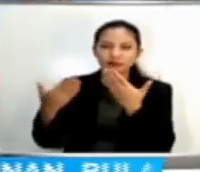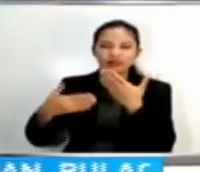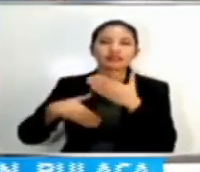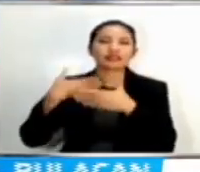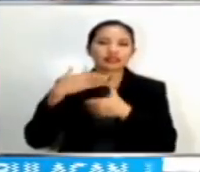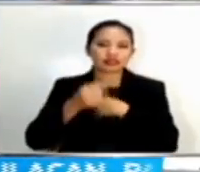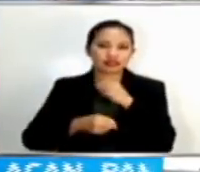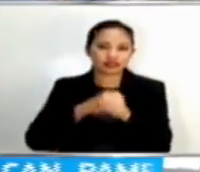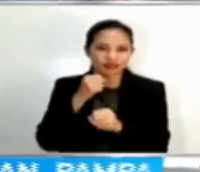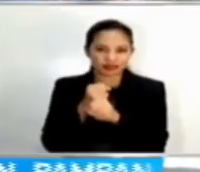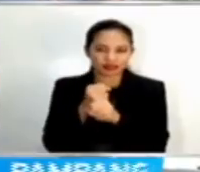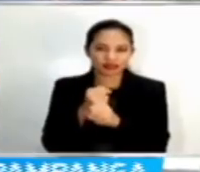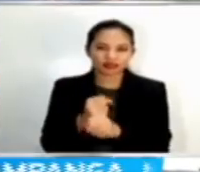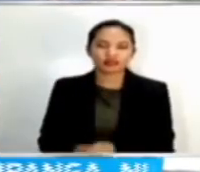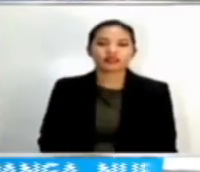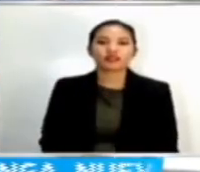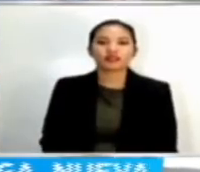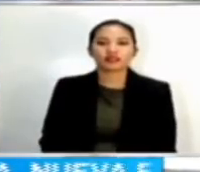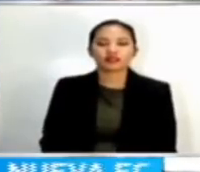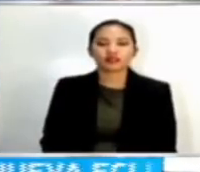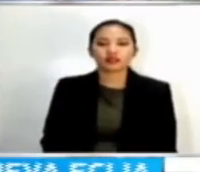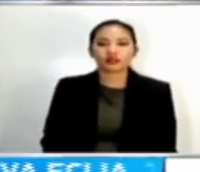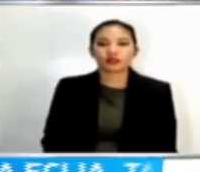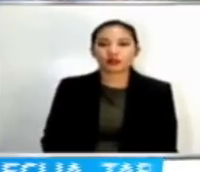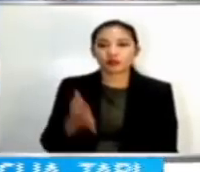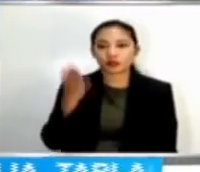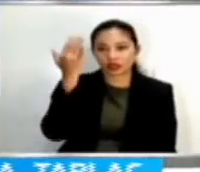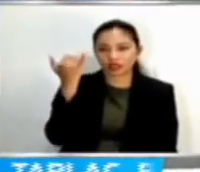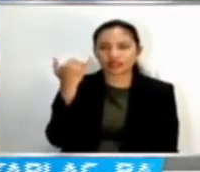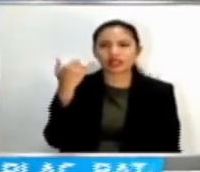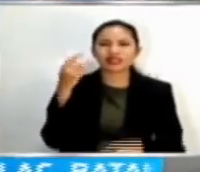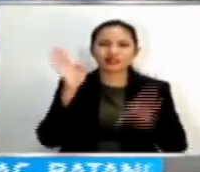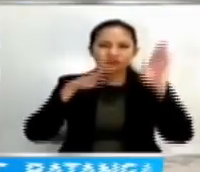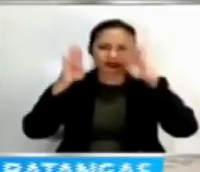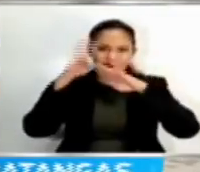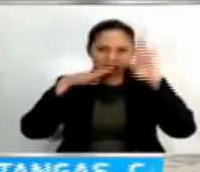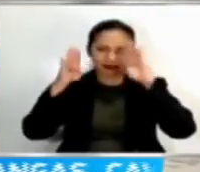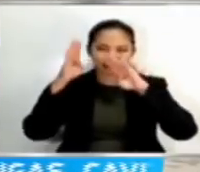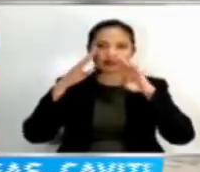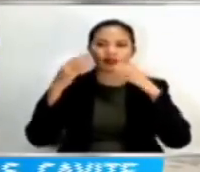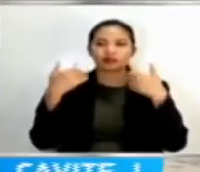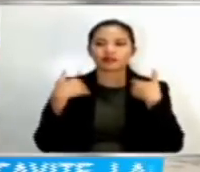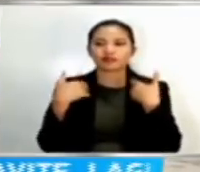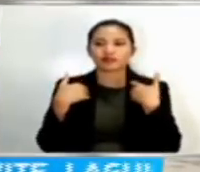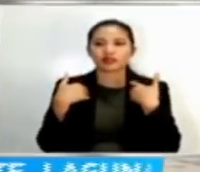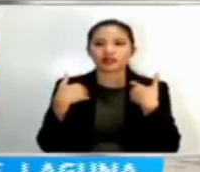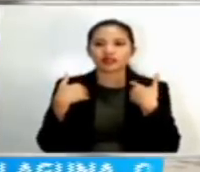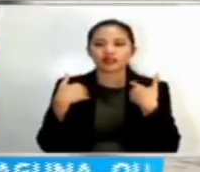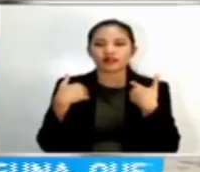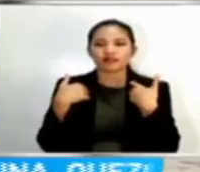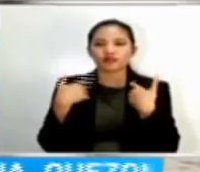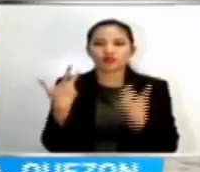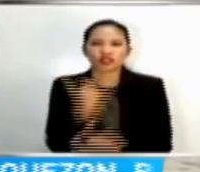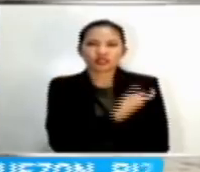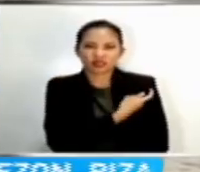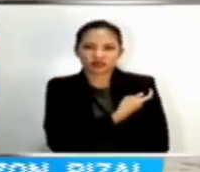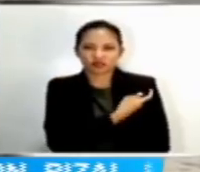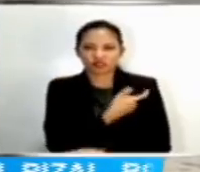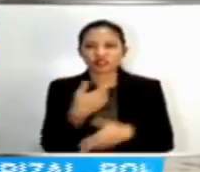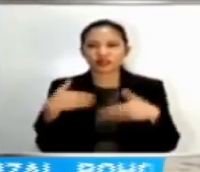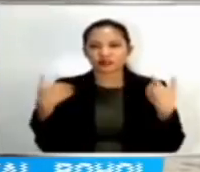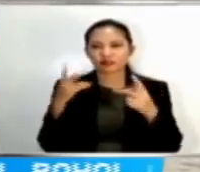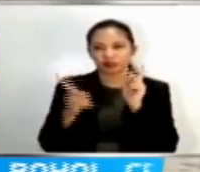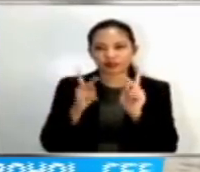yung problema yung pag-vaccinate ng mga ng mga minors baka hindi pa natin ma-vaccinate sila kasi hindi pa